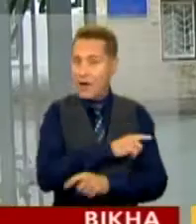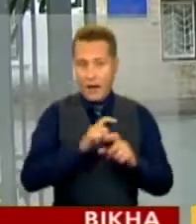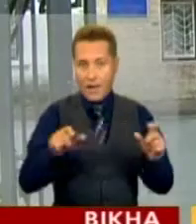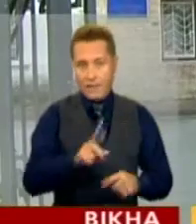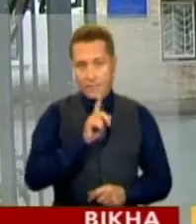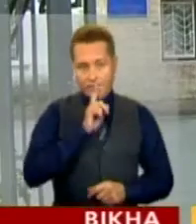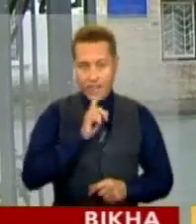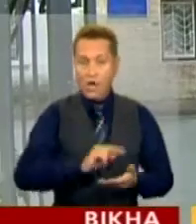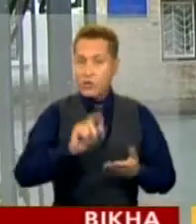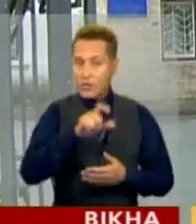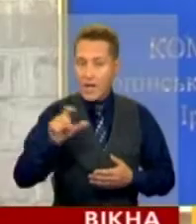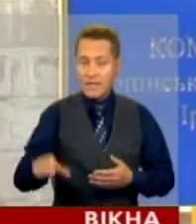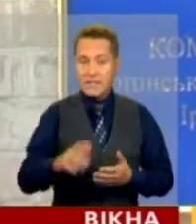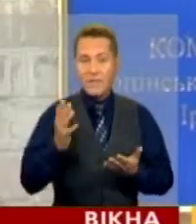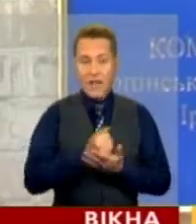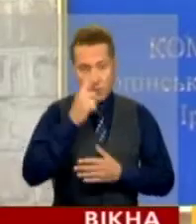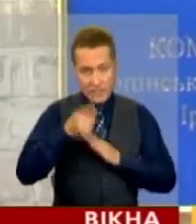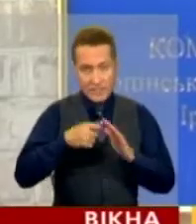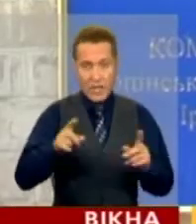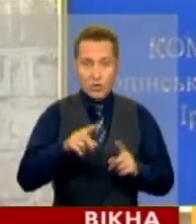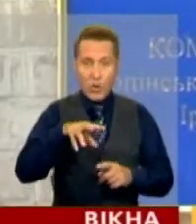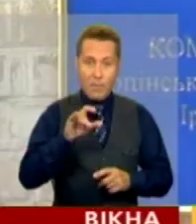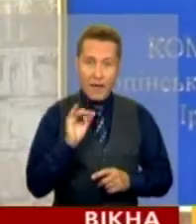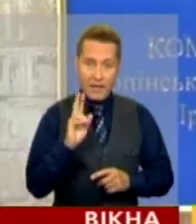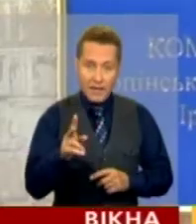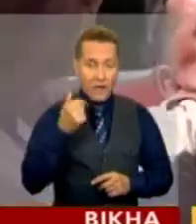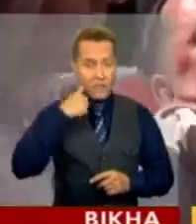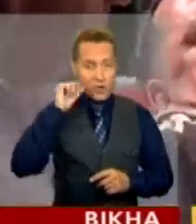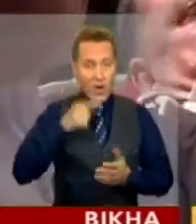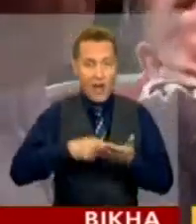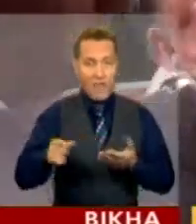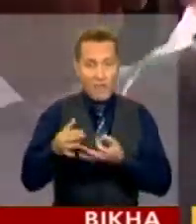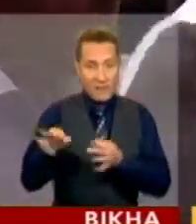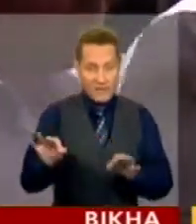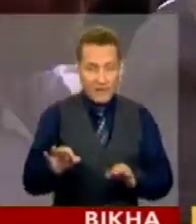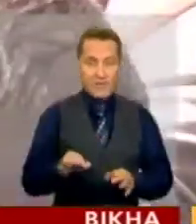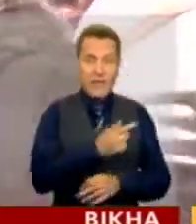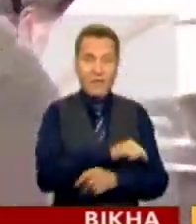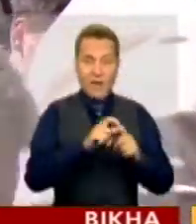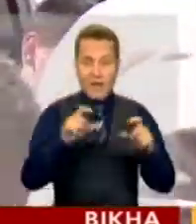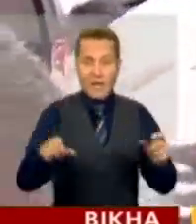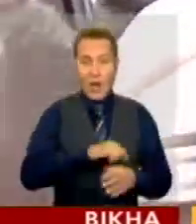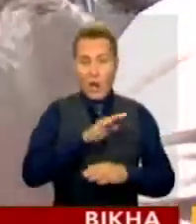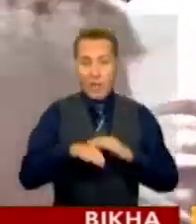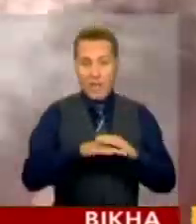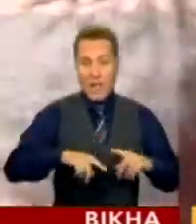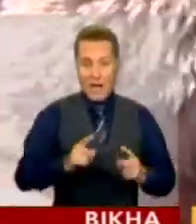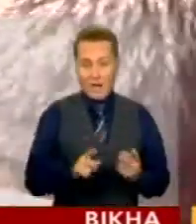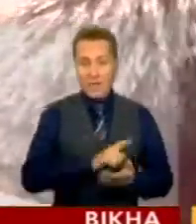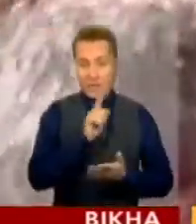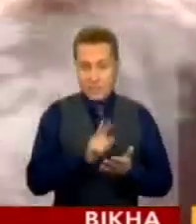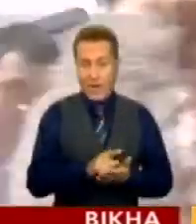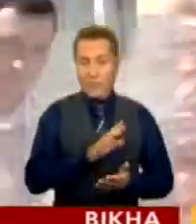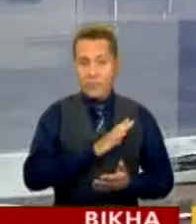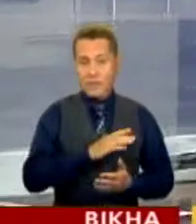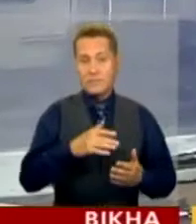кажуть. Утім, журналістам «Вікон» вдалося дізнатися, що Мельник учора виписався з клініки. Вдома під арештом ректор мав перебувати до 27 вересня. Тиждень